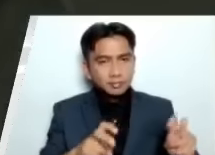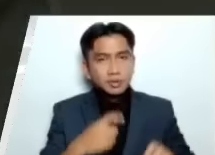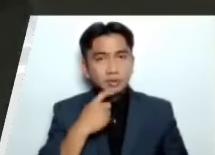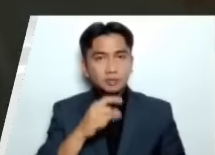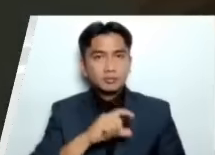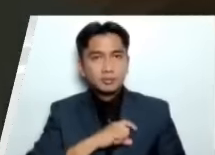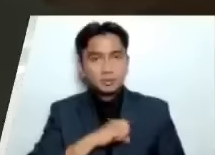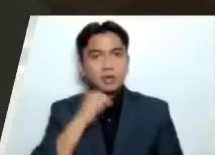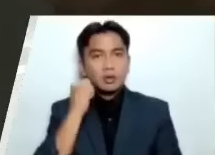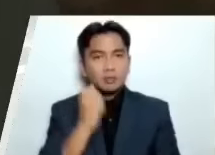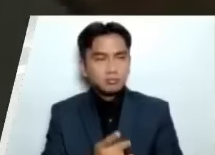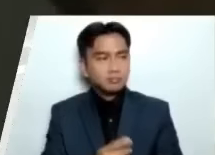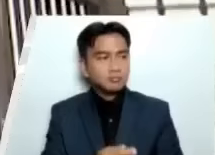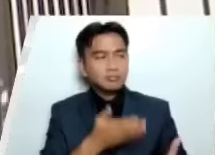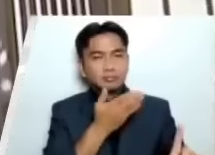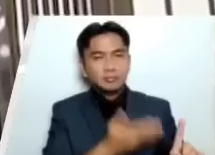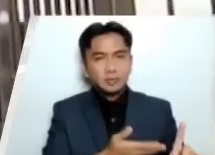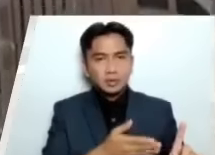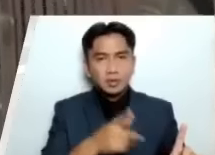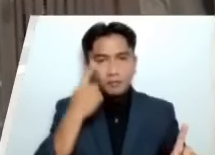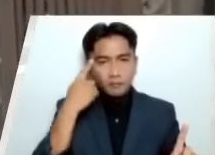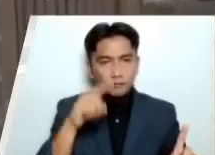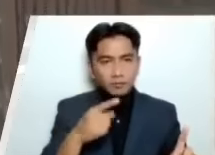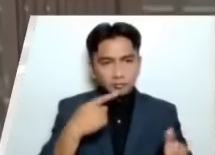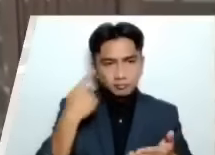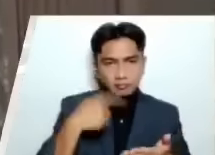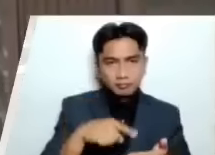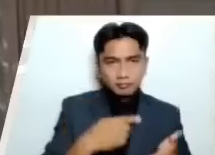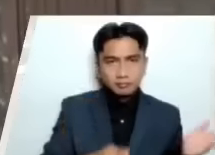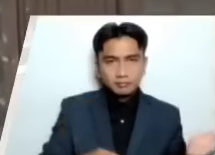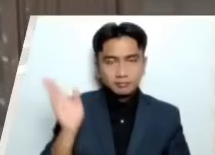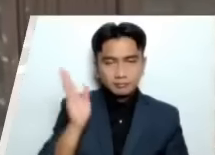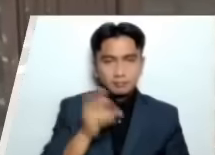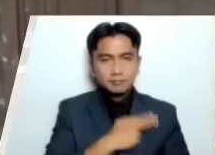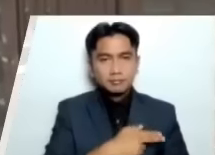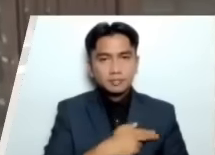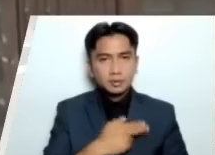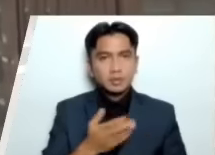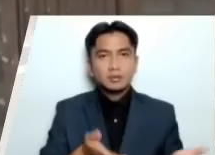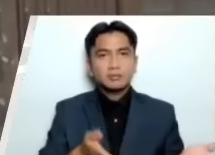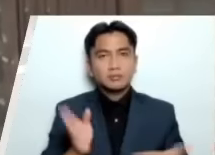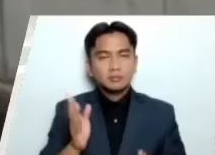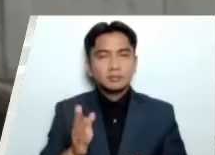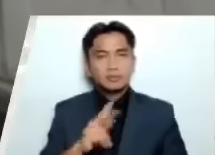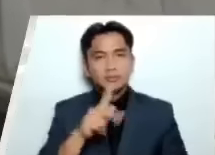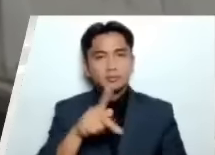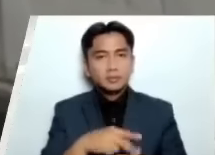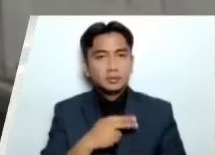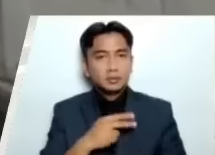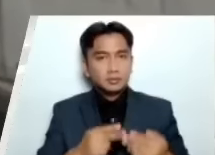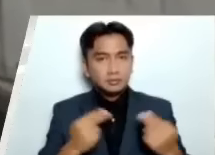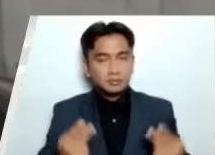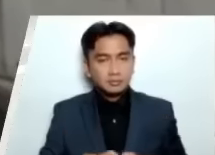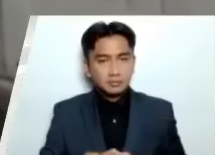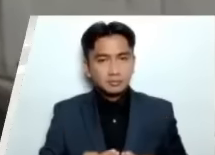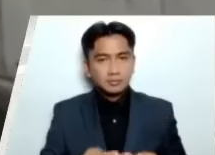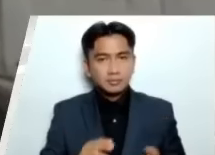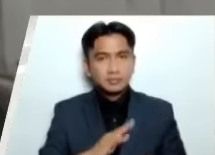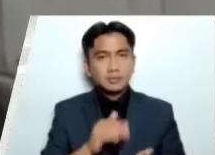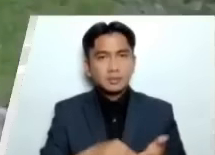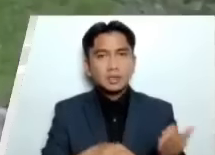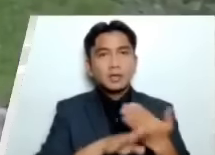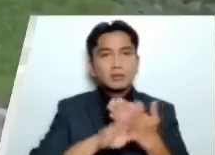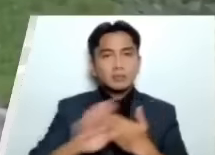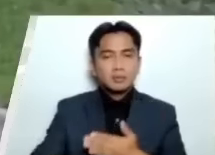motion ng kampo ni Kibuloy para rito. Dinala raw si Kibuloy sa Philippine Heart Center nitong Sabado at inaasahang ibabalik sa PNP Custodial Center